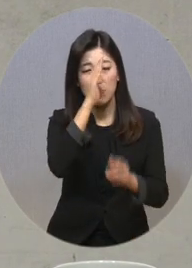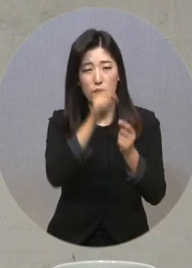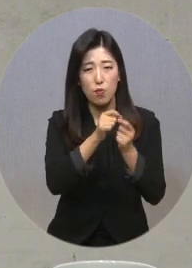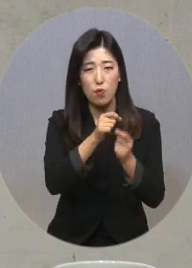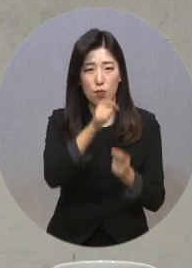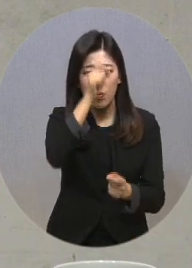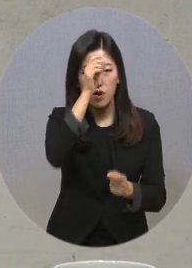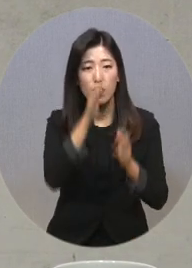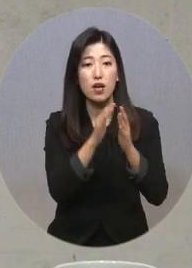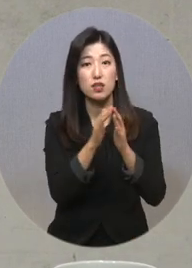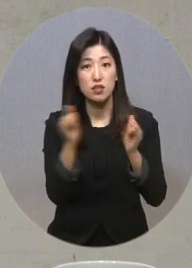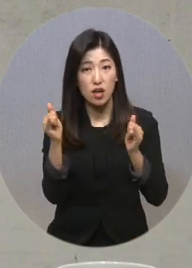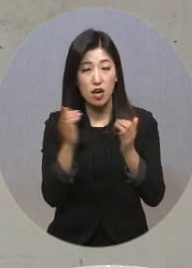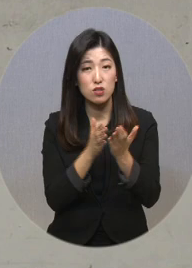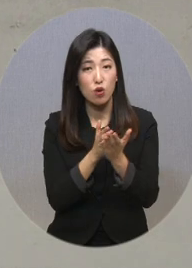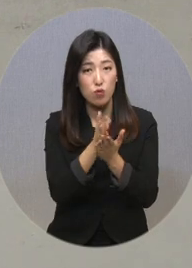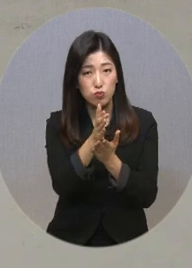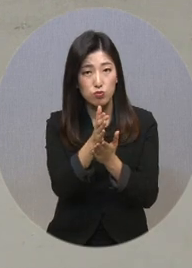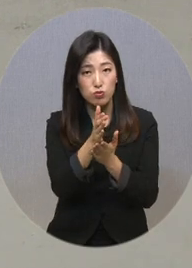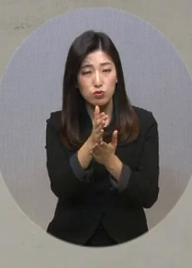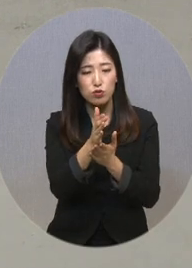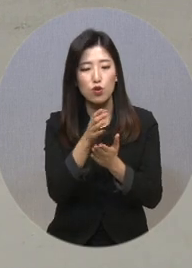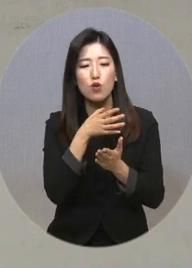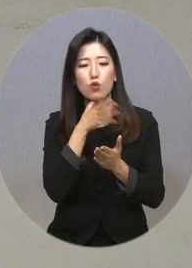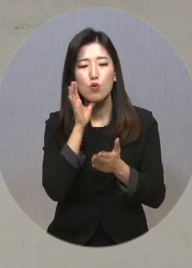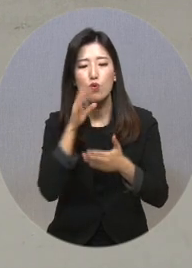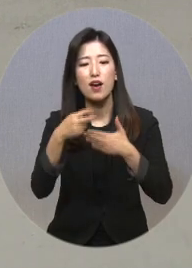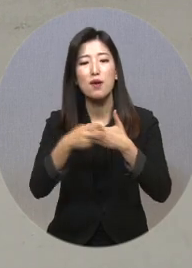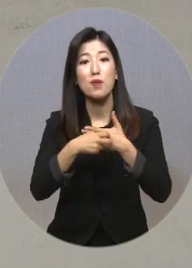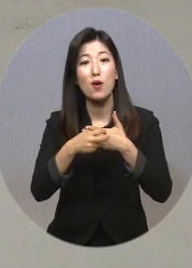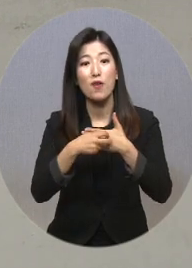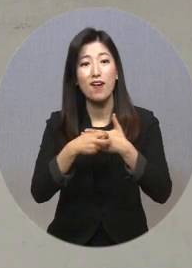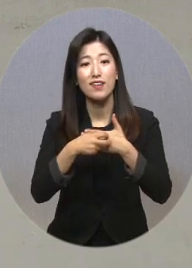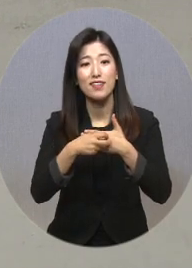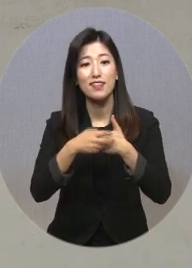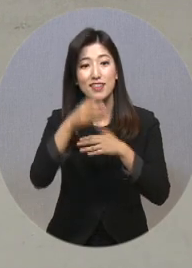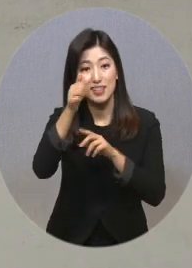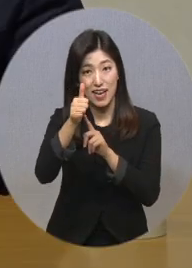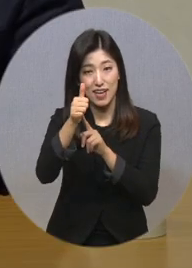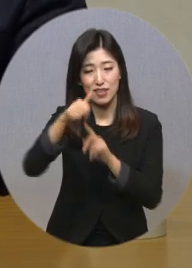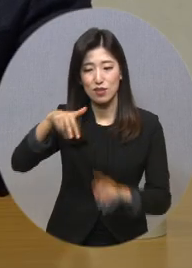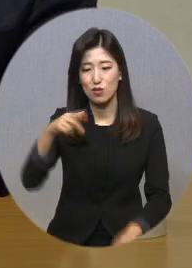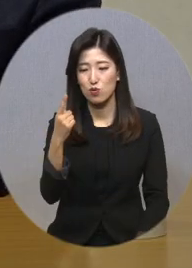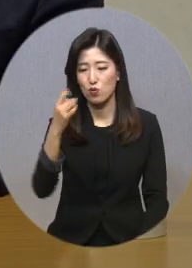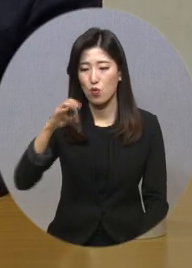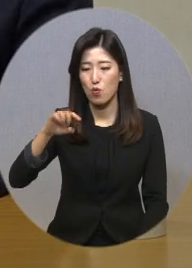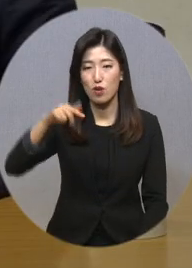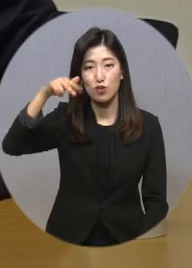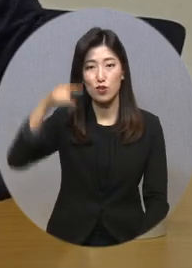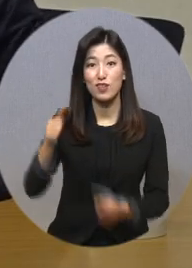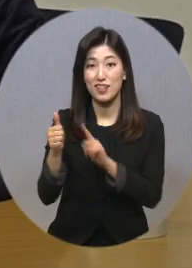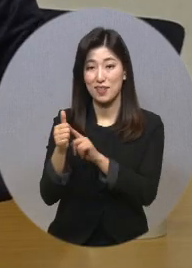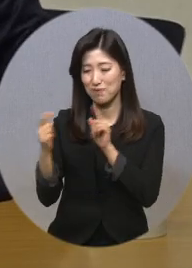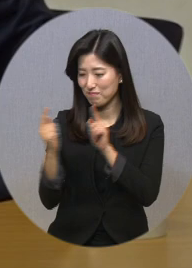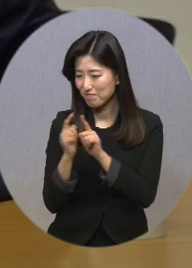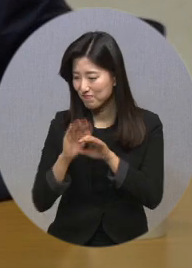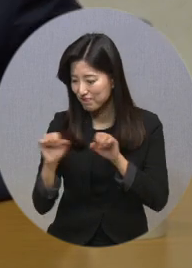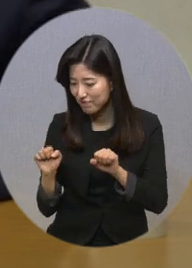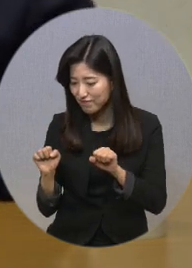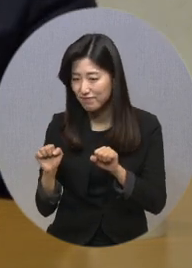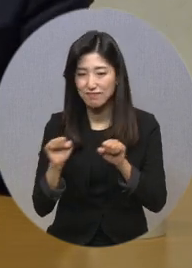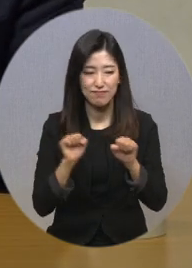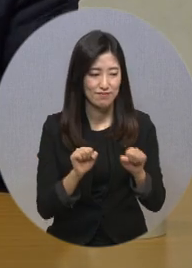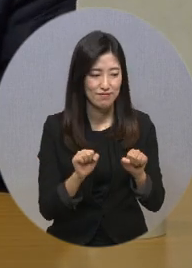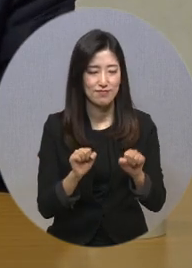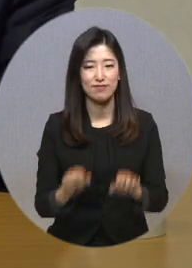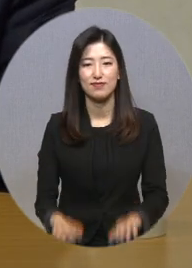담당하던 요양병원을 운영하신 조은규 회장과 함께 이야기를 나눠보겠습니다. 조은규 회장님 안녕하십니까? 네, 안녕하세요.